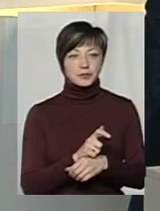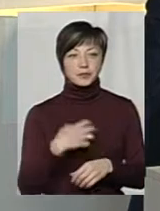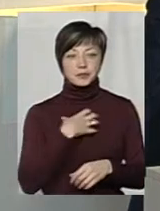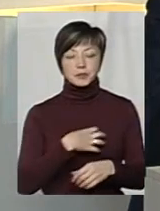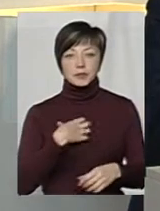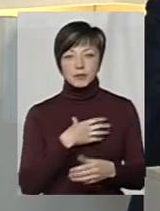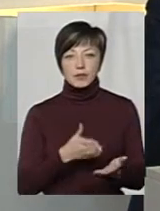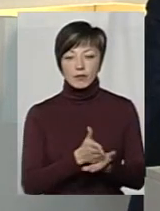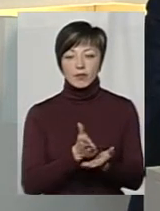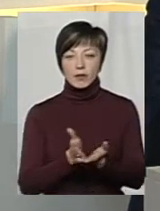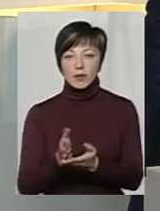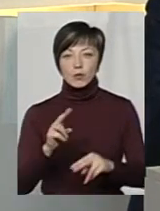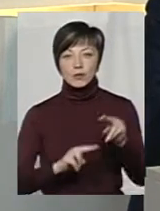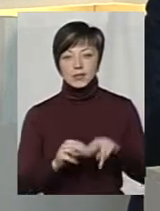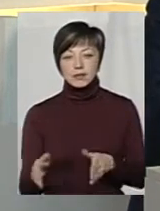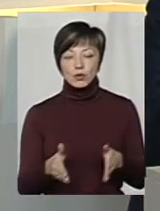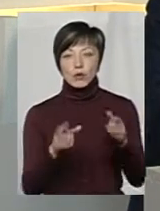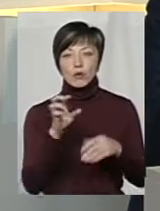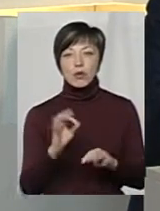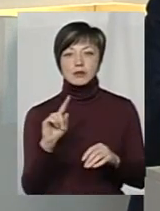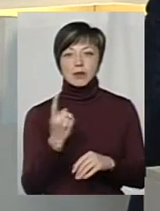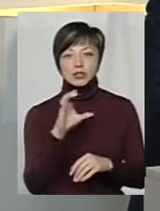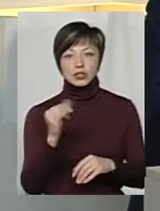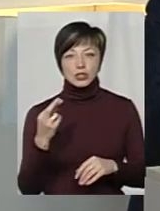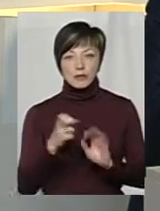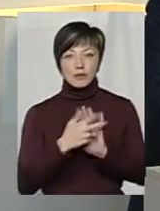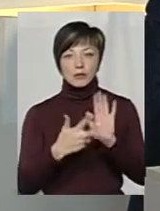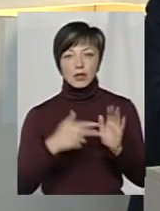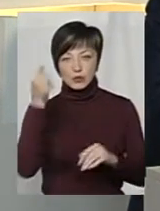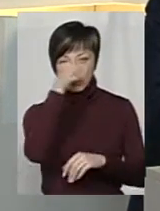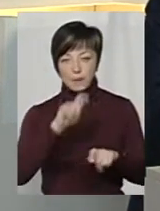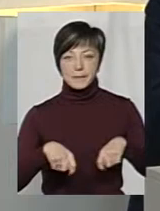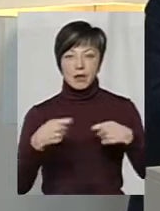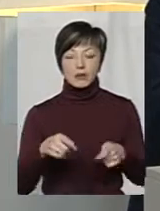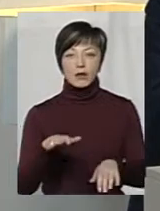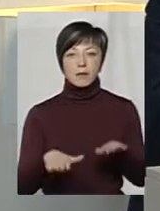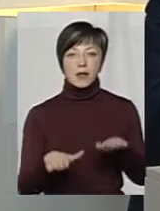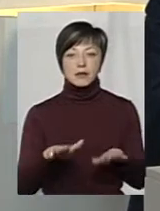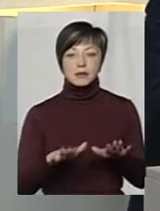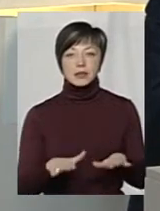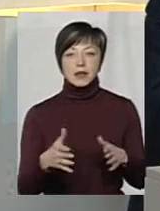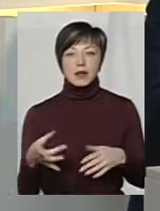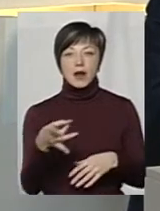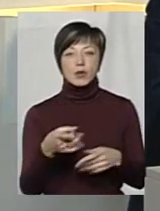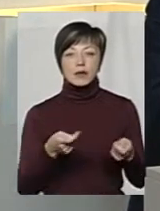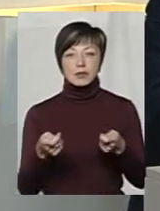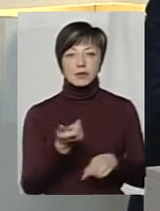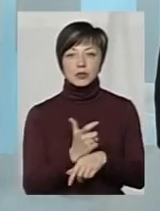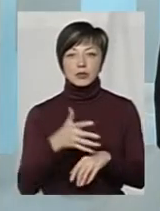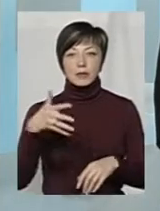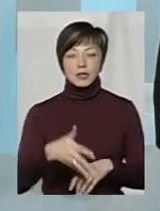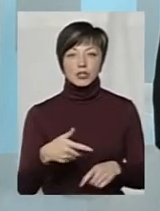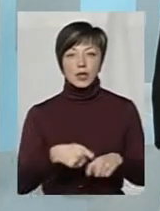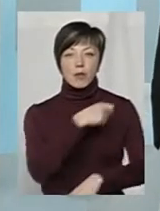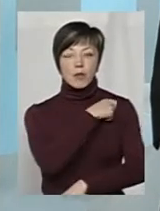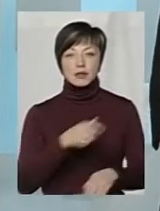пріоритетні напрямки будівництва доріг, бо, скажімо, з 1 січня 2018 року передано на баланс місцевих державних адміністрацій більше 5 тисяч кілометрів